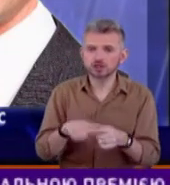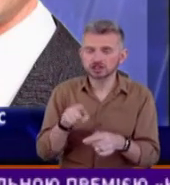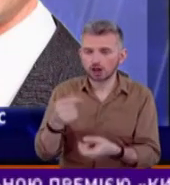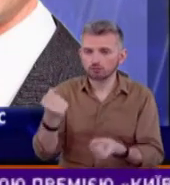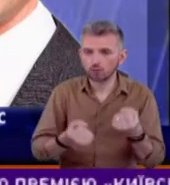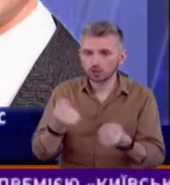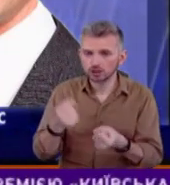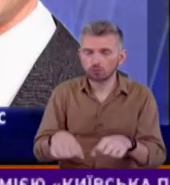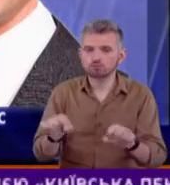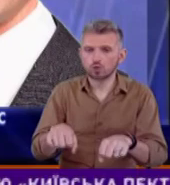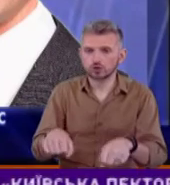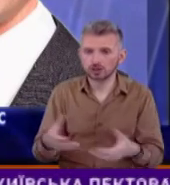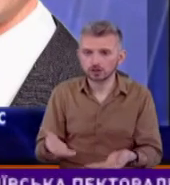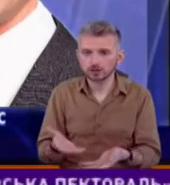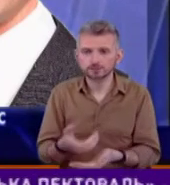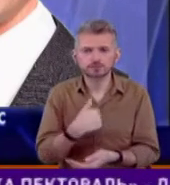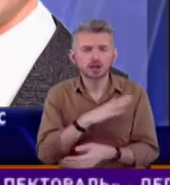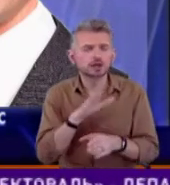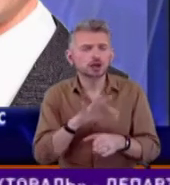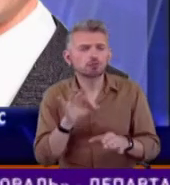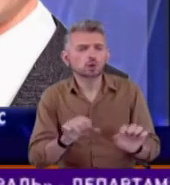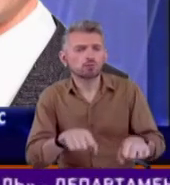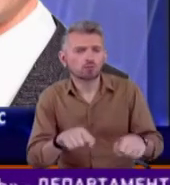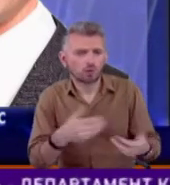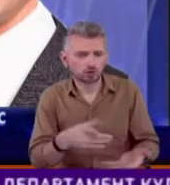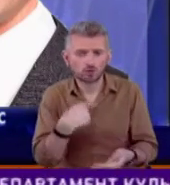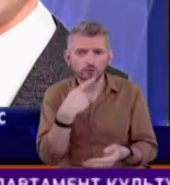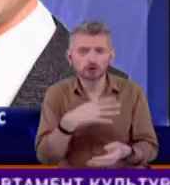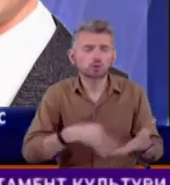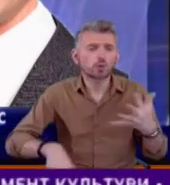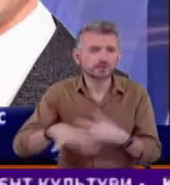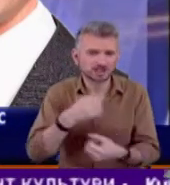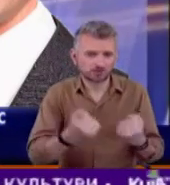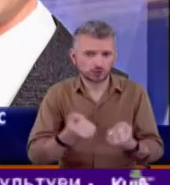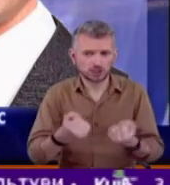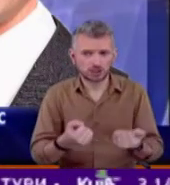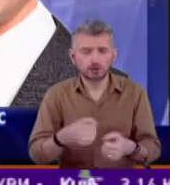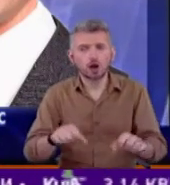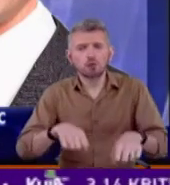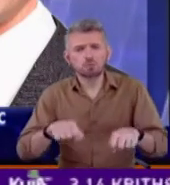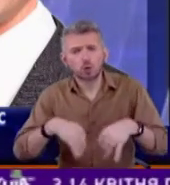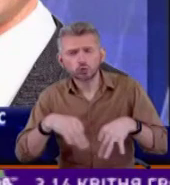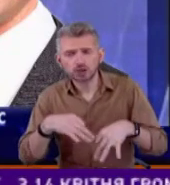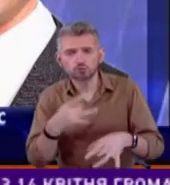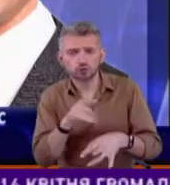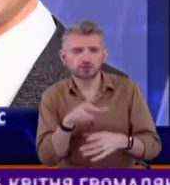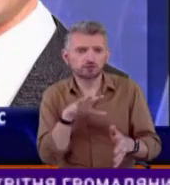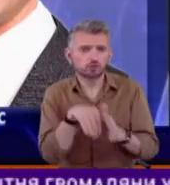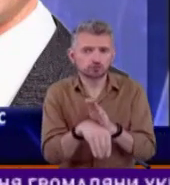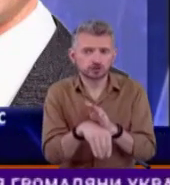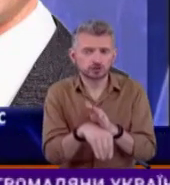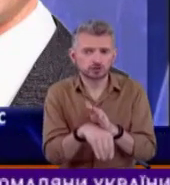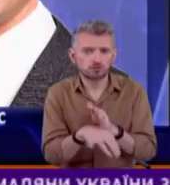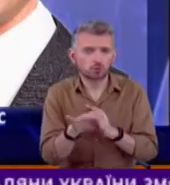водій мототранспорту... Так ми ж не тільки про мототранспорт, ми говоримо про всіх водіїв. Мототранспорт, просто ви включилися якраз